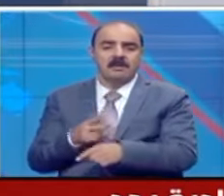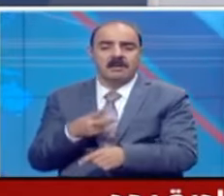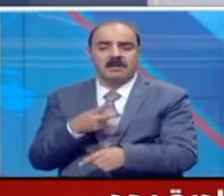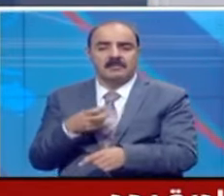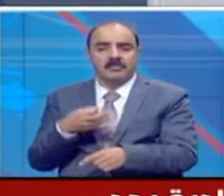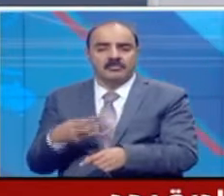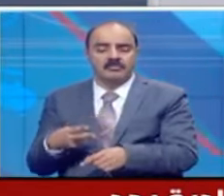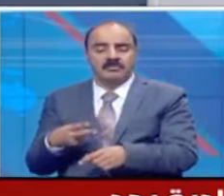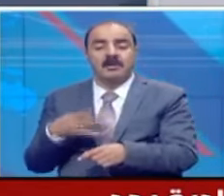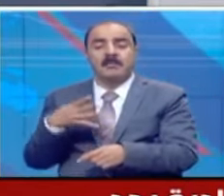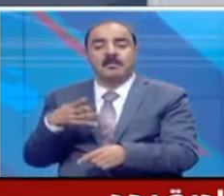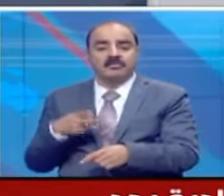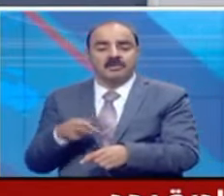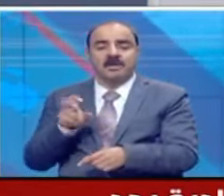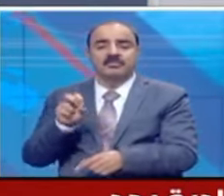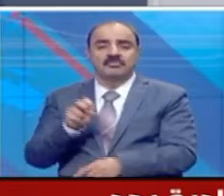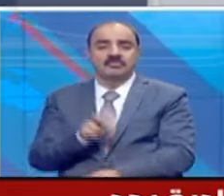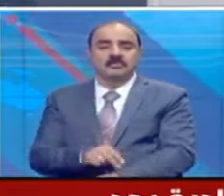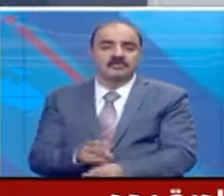المالي